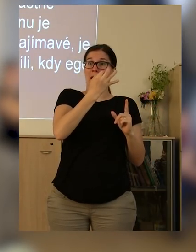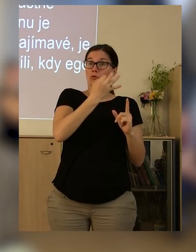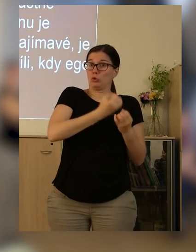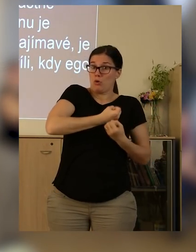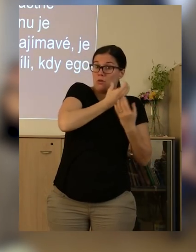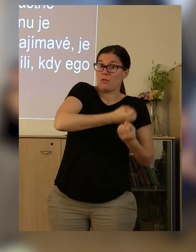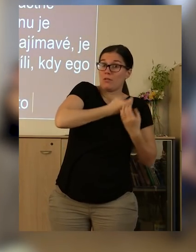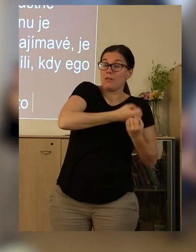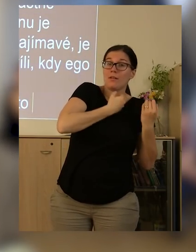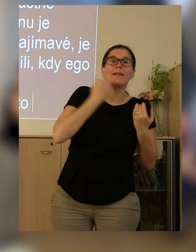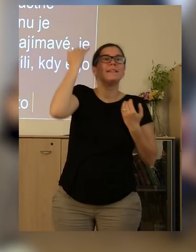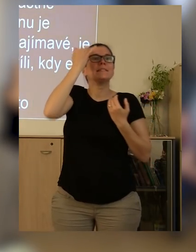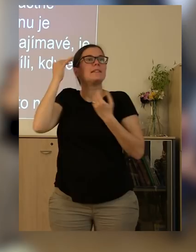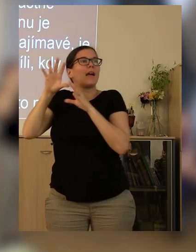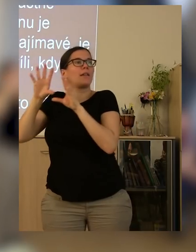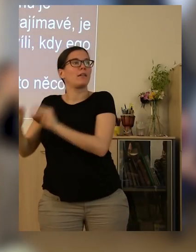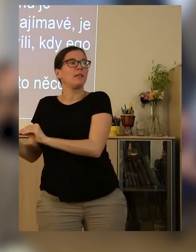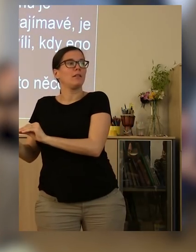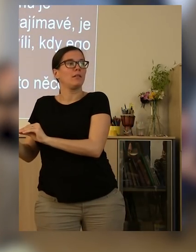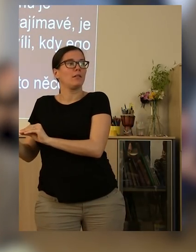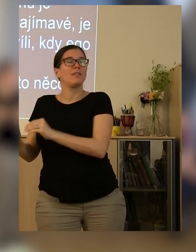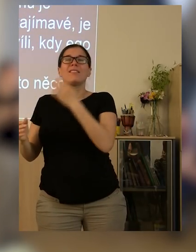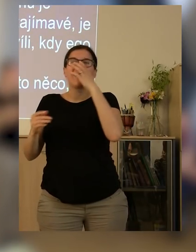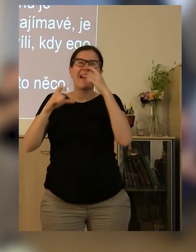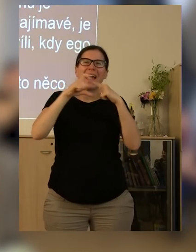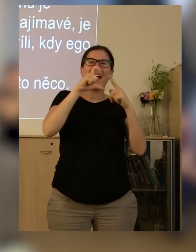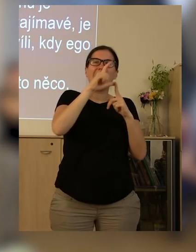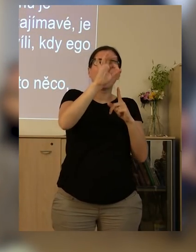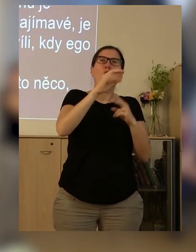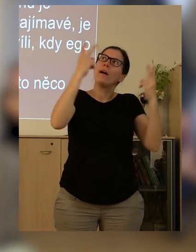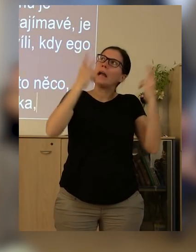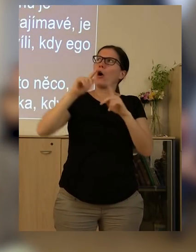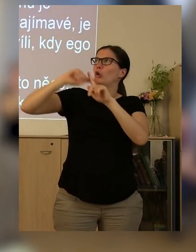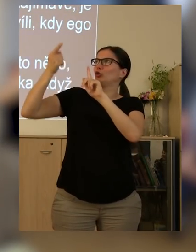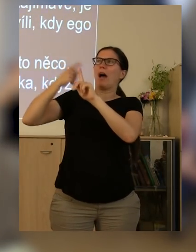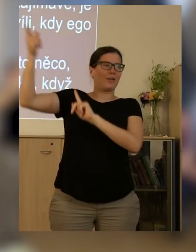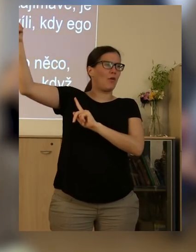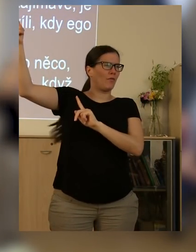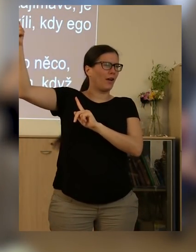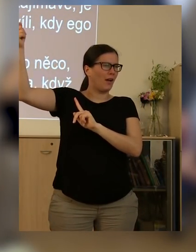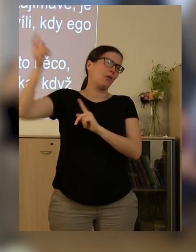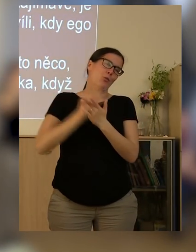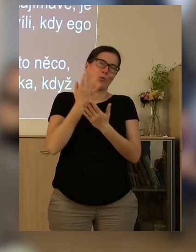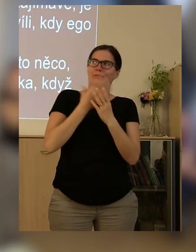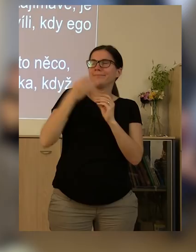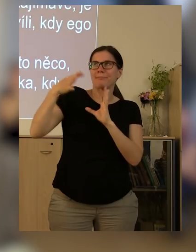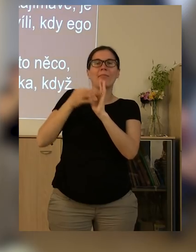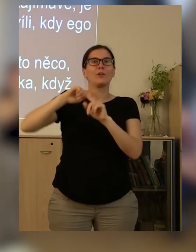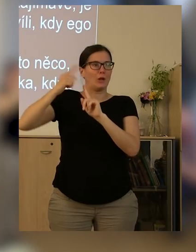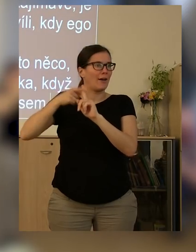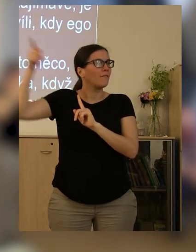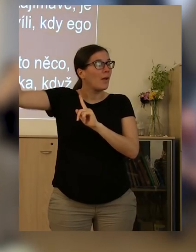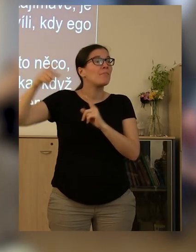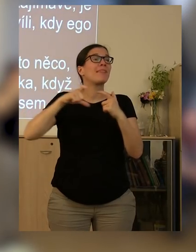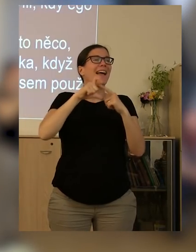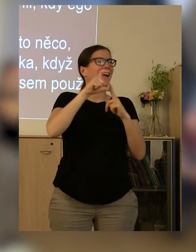tak je to něco, jako když svítí ta žárovka. Když už jsem se tady vlastně, když už jsem tady použil ten příměr té